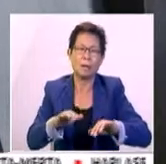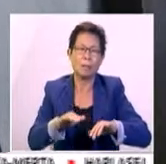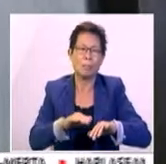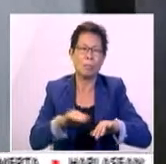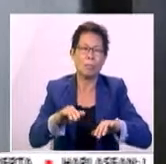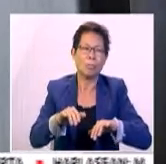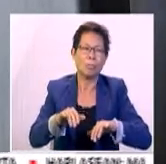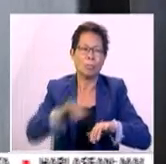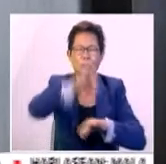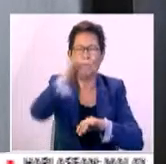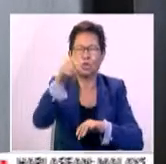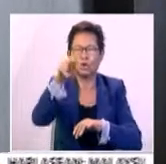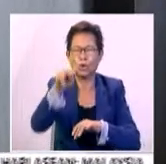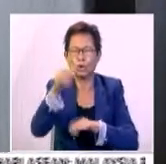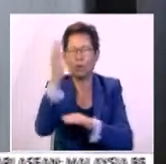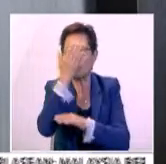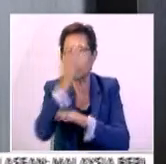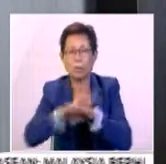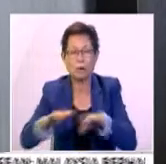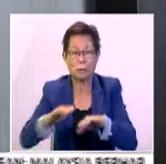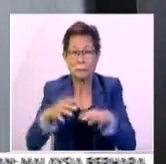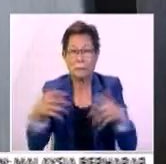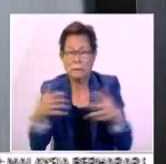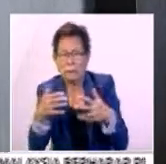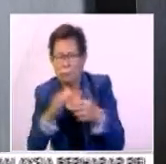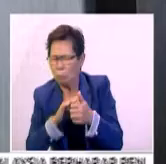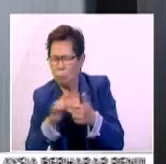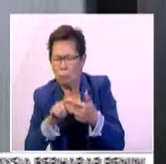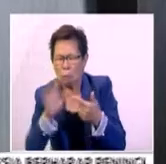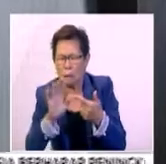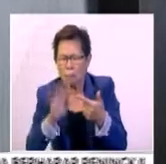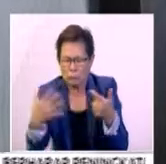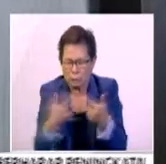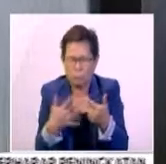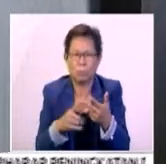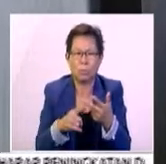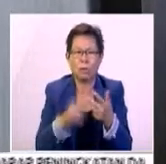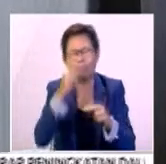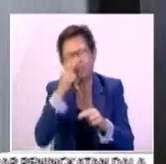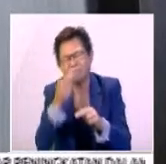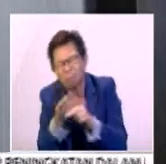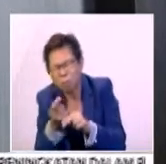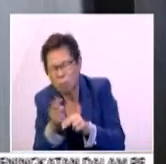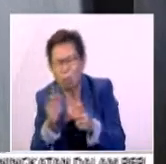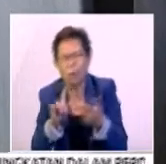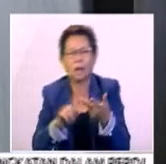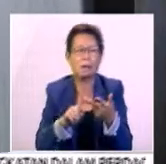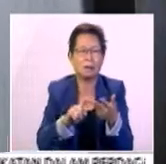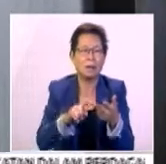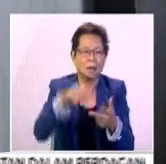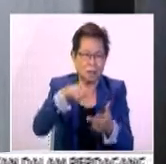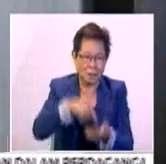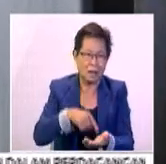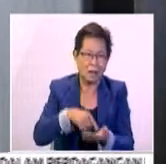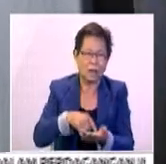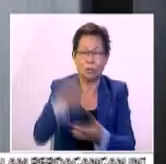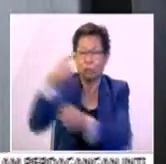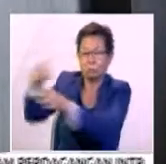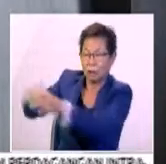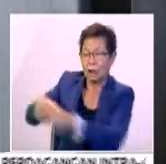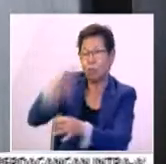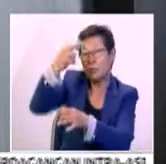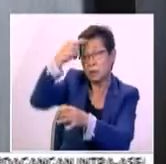genre movie, iaitu macam dia bukannya filem seram juga, dia bukannya cerita komedi. Yang kita tahu bahawa ini adalah faktor untuk tarik orang